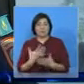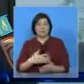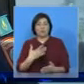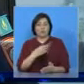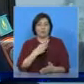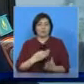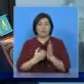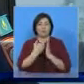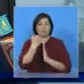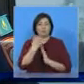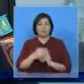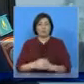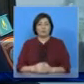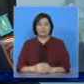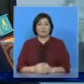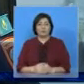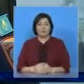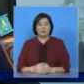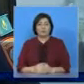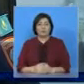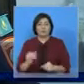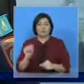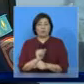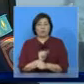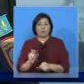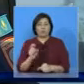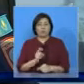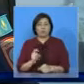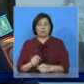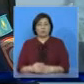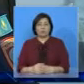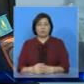отыр. Осы жерде көлік жүргізушілеріне